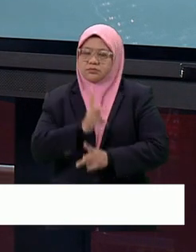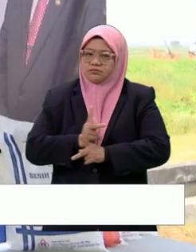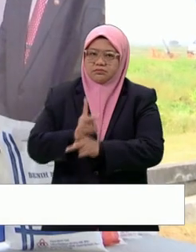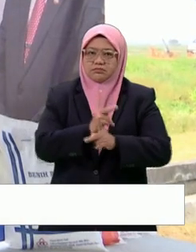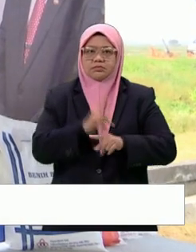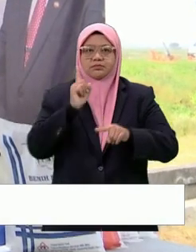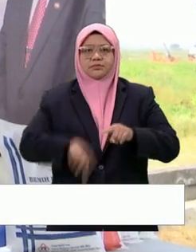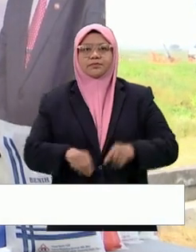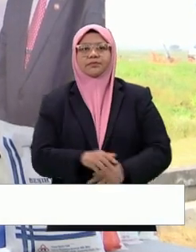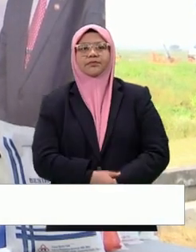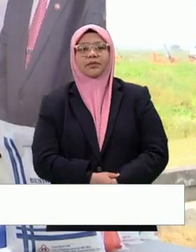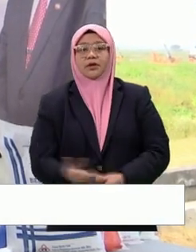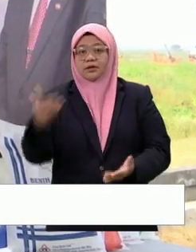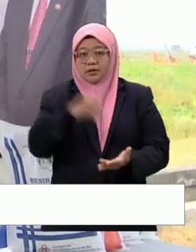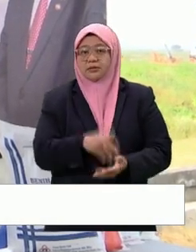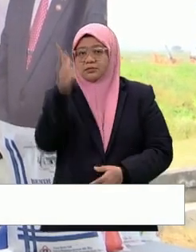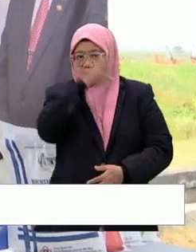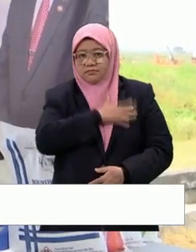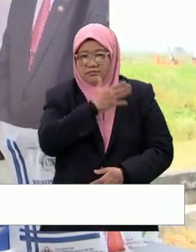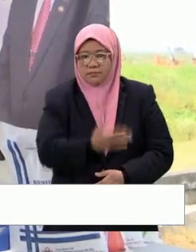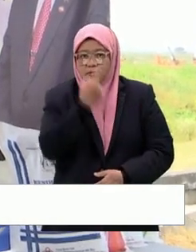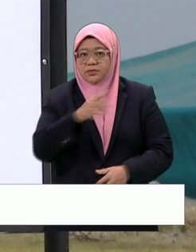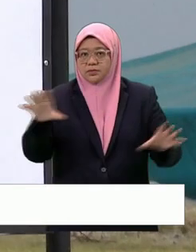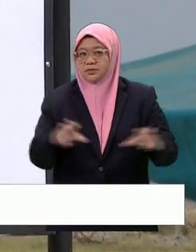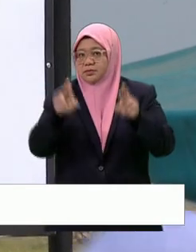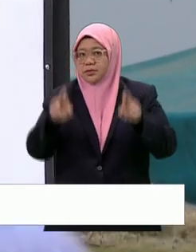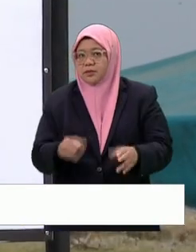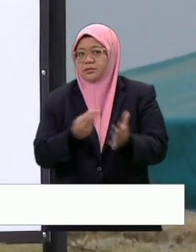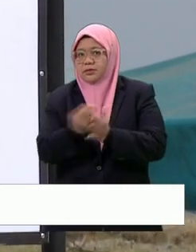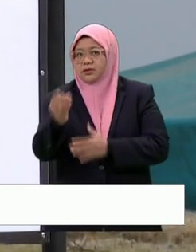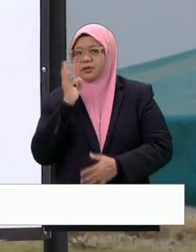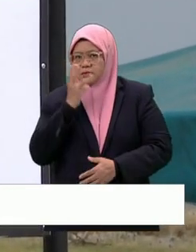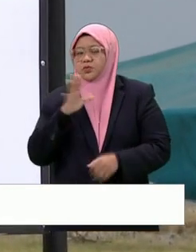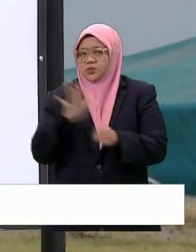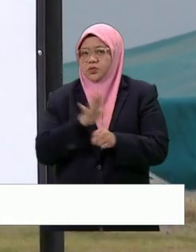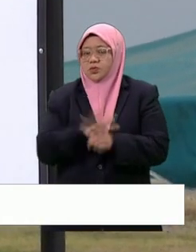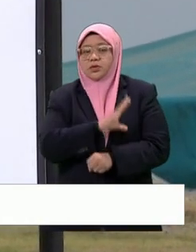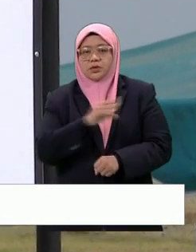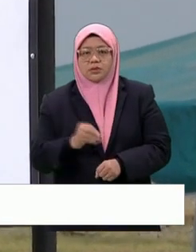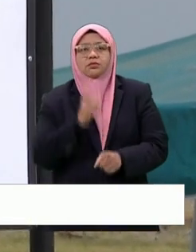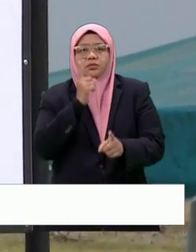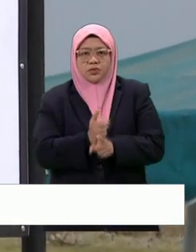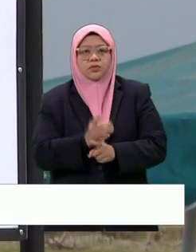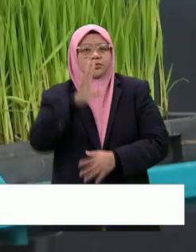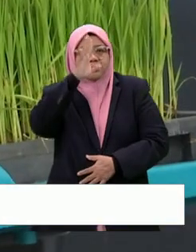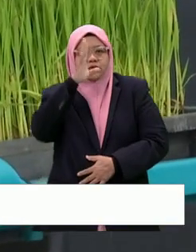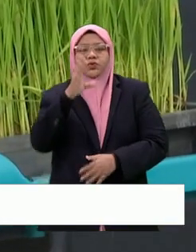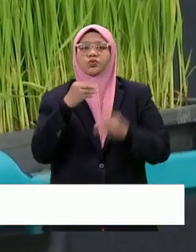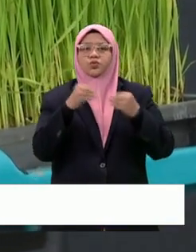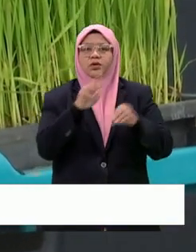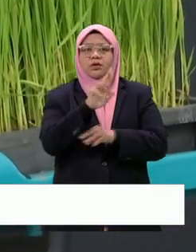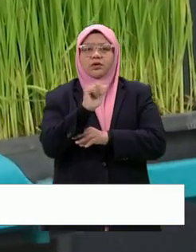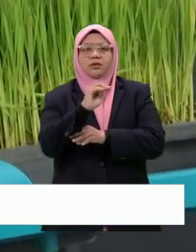bekalan tegasnya kerajaan komited dalam memastikan rakyat mendapat bekalan beras yang cukup terutamanya menerusi inisiatif jualan Rahmah